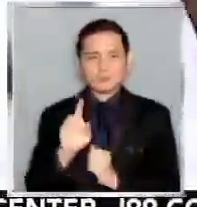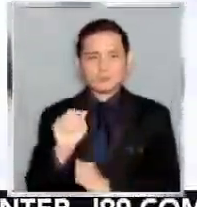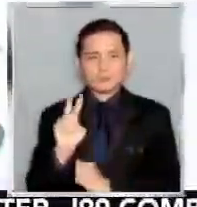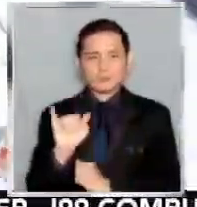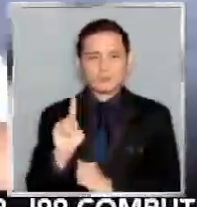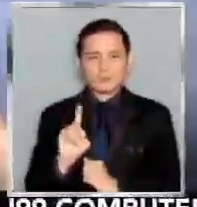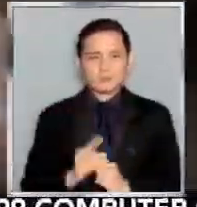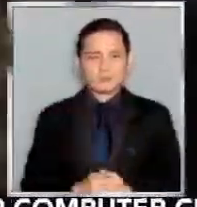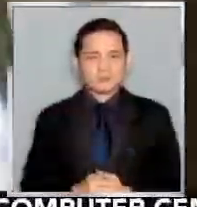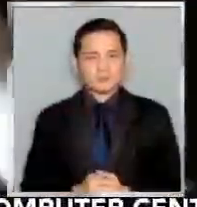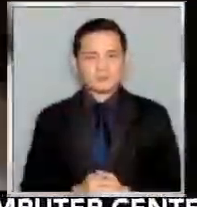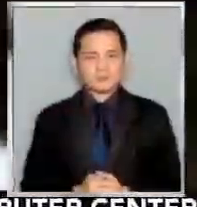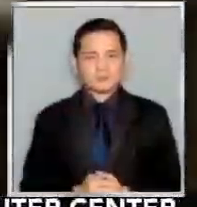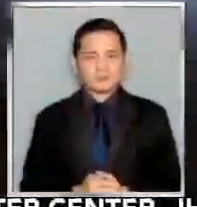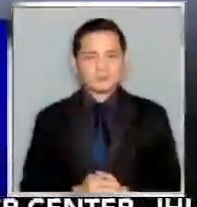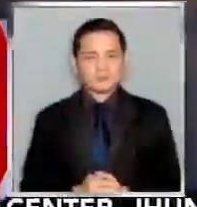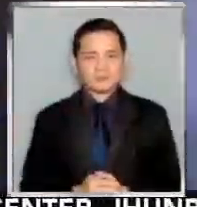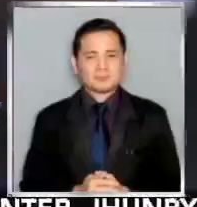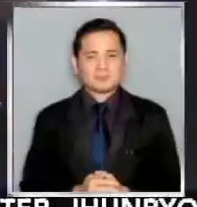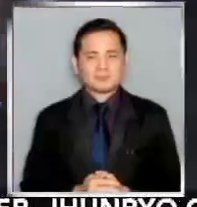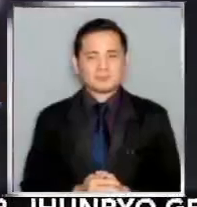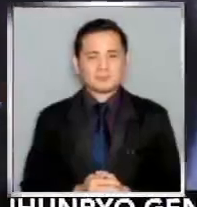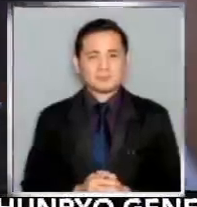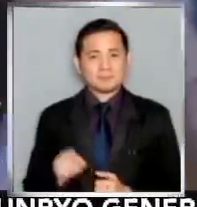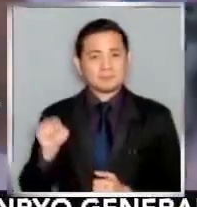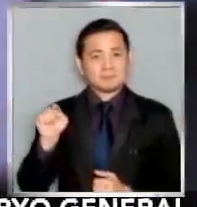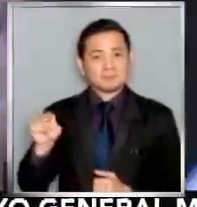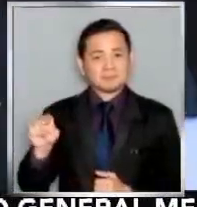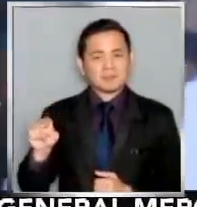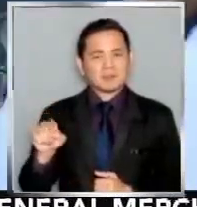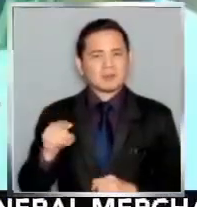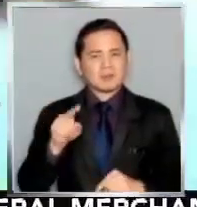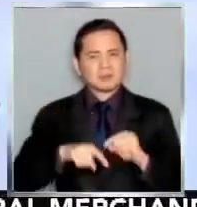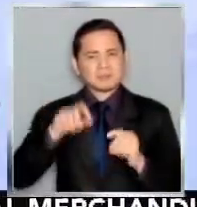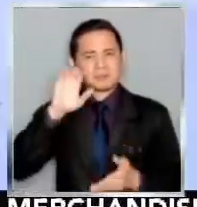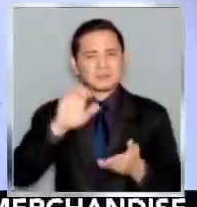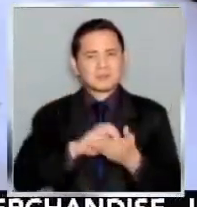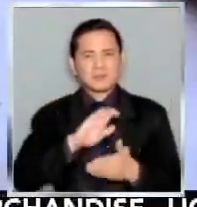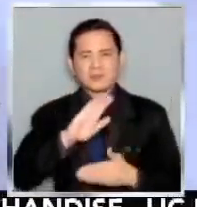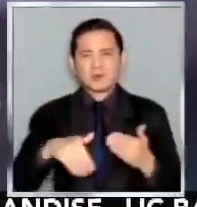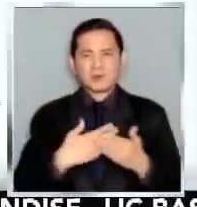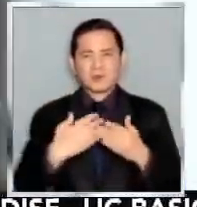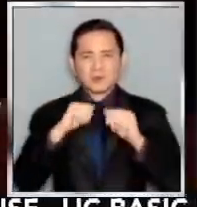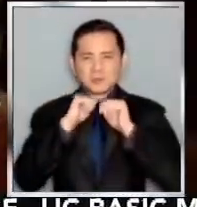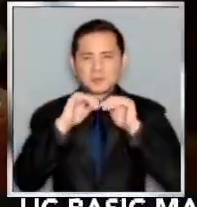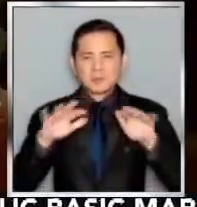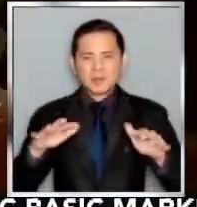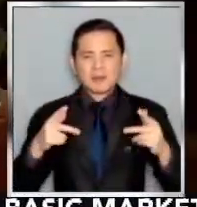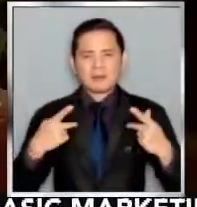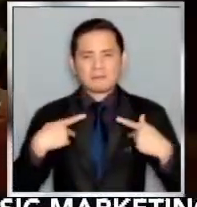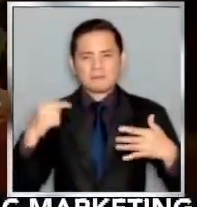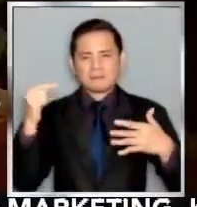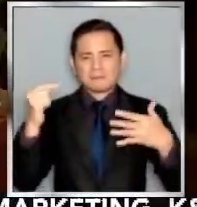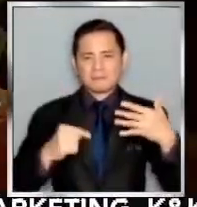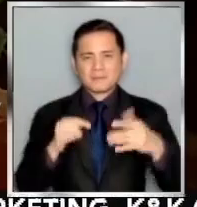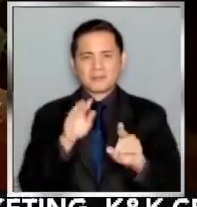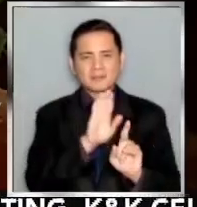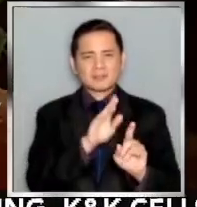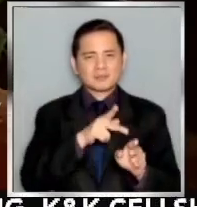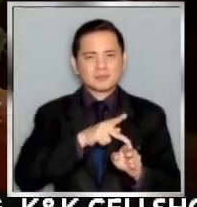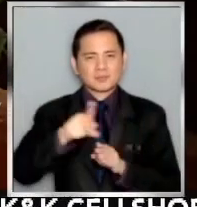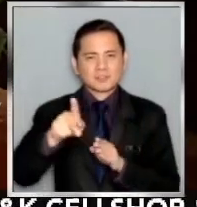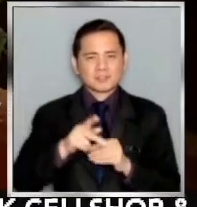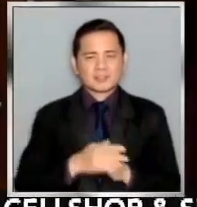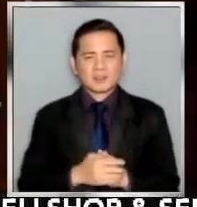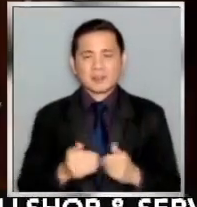Hindi pa rin makapaniwala si David Licao sa mga blessings na natatanggap niya sa kanyang career. Kung dati raw ay marami siyang kasama